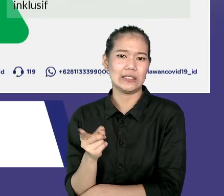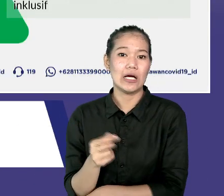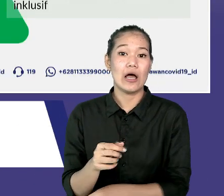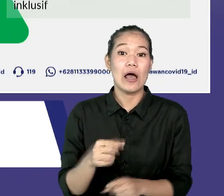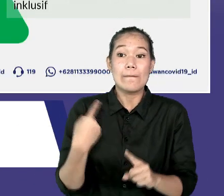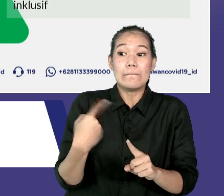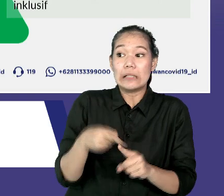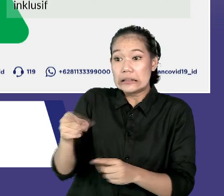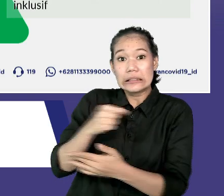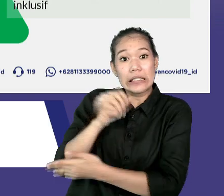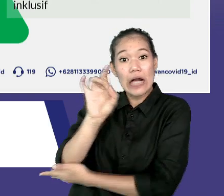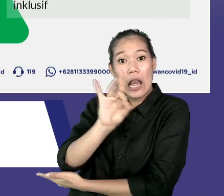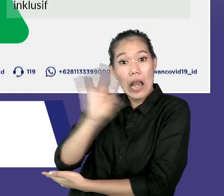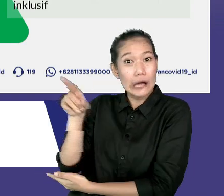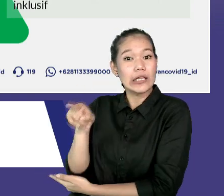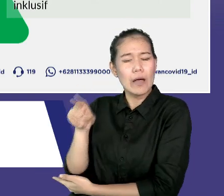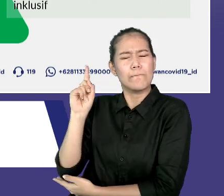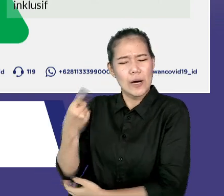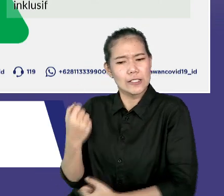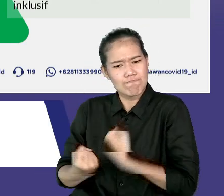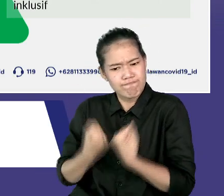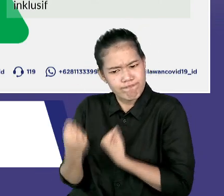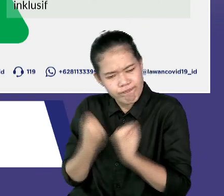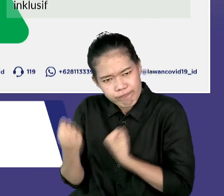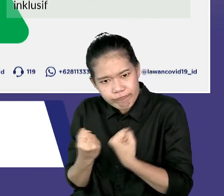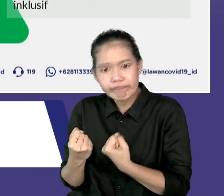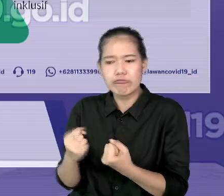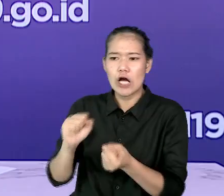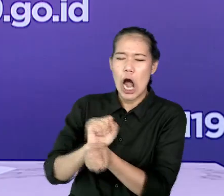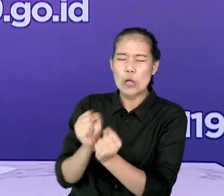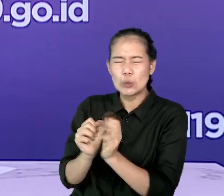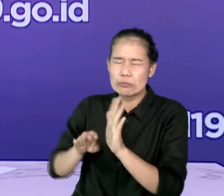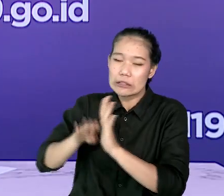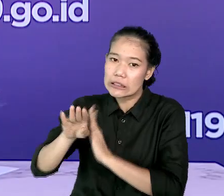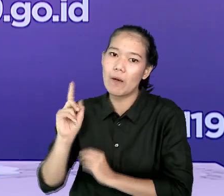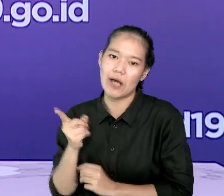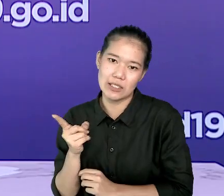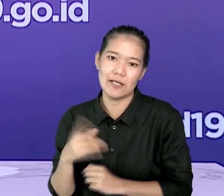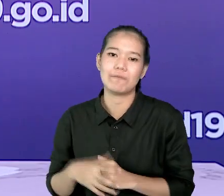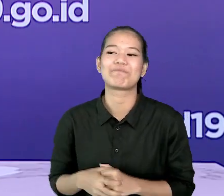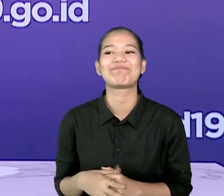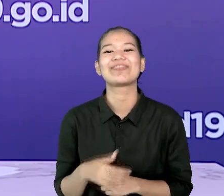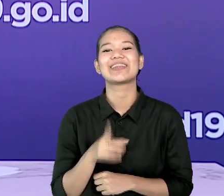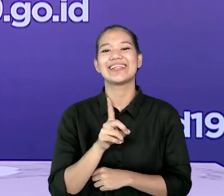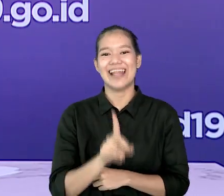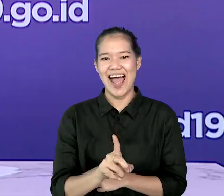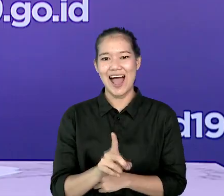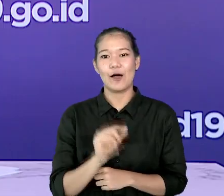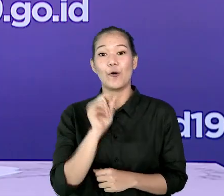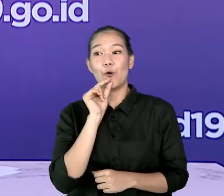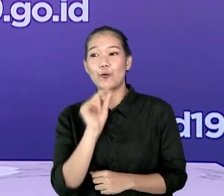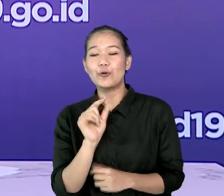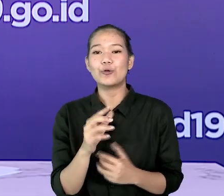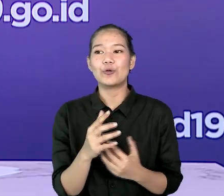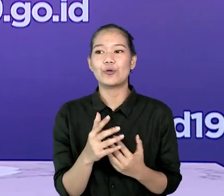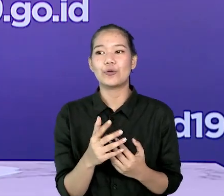lain masih ada yang berjuang menekan laju penularan. Sehingga demi mencegah